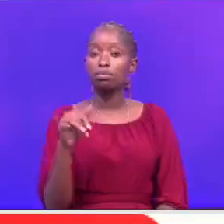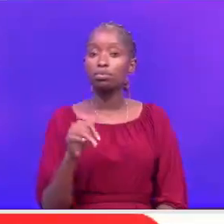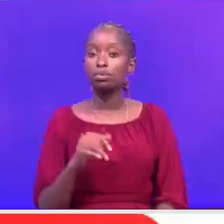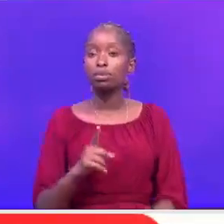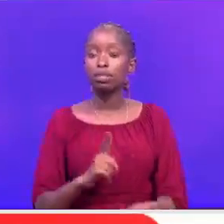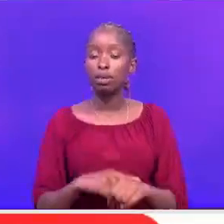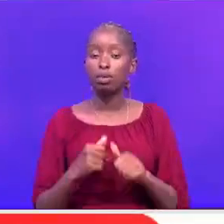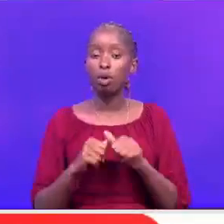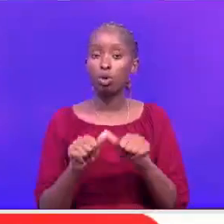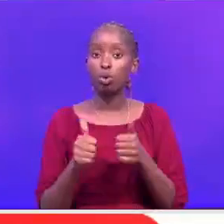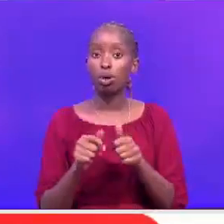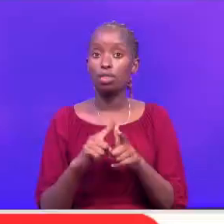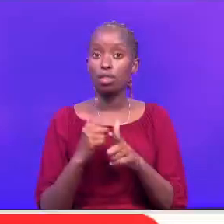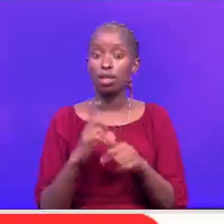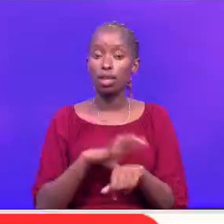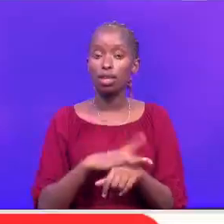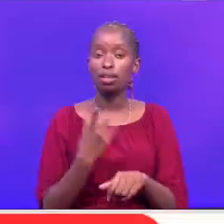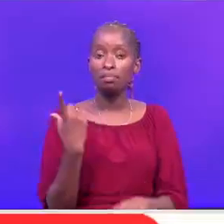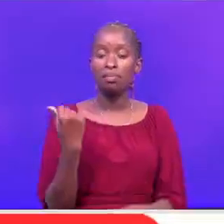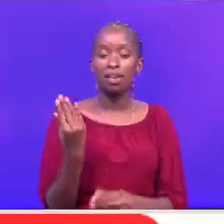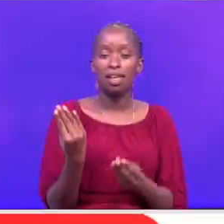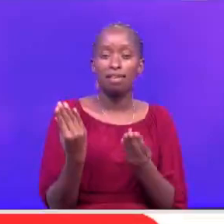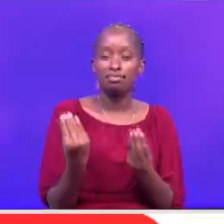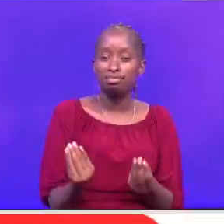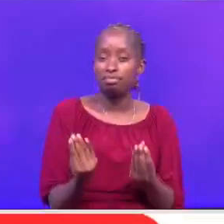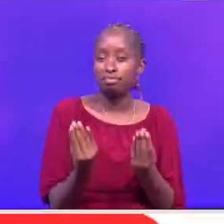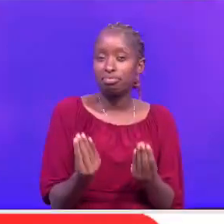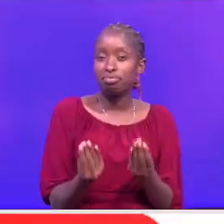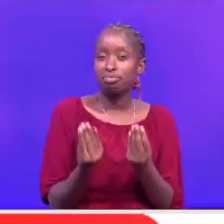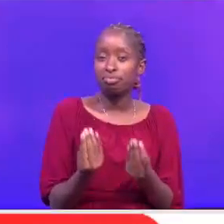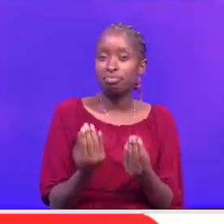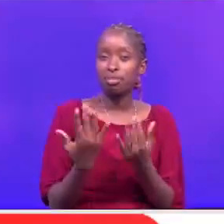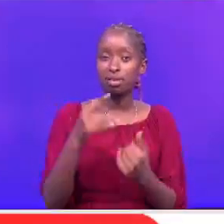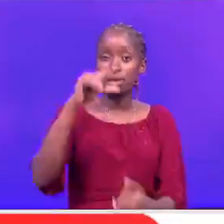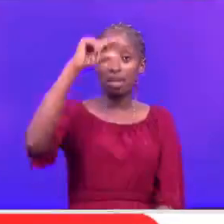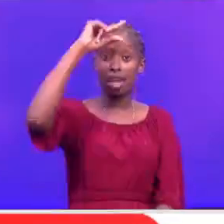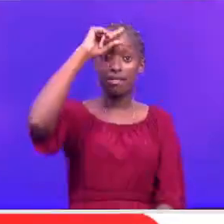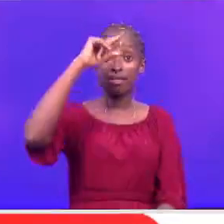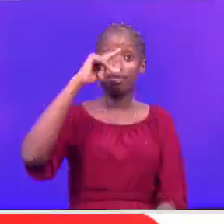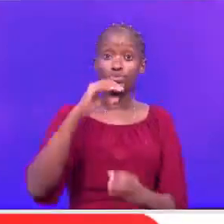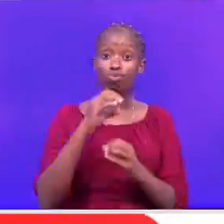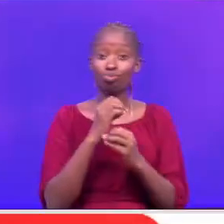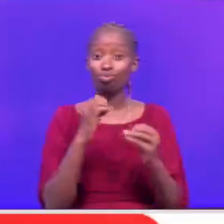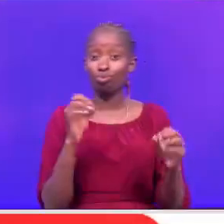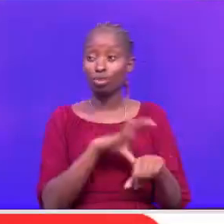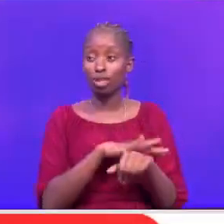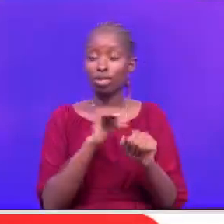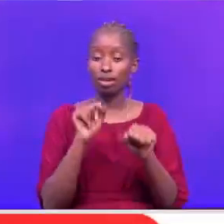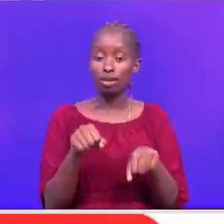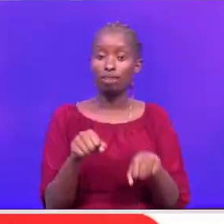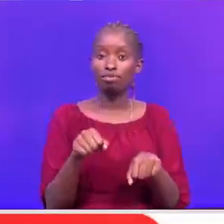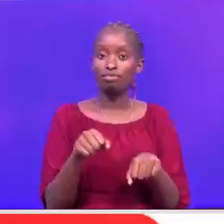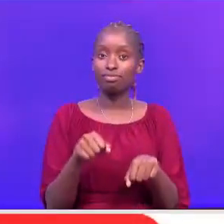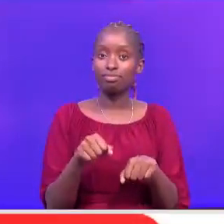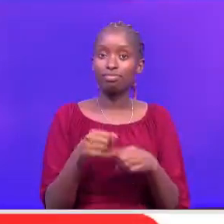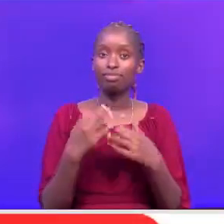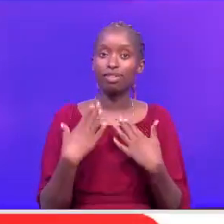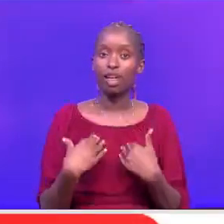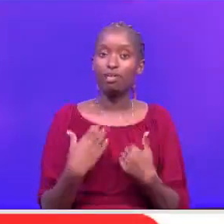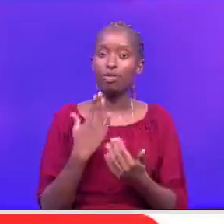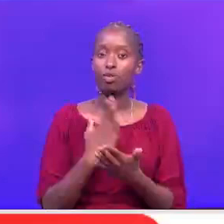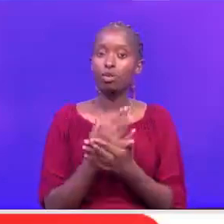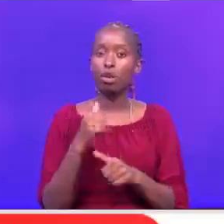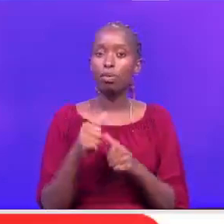unapata pesa kwa njia urahisi. So that government in the long run ipate ile tumesema mara mingi kwamba value for money.